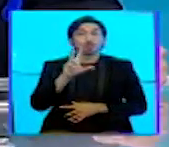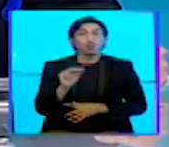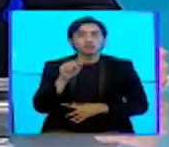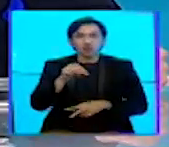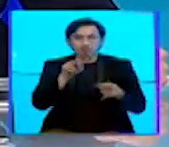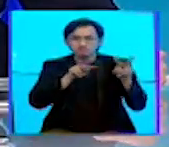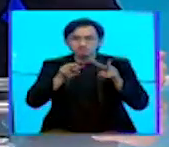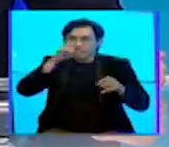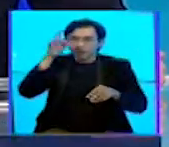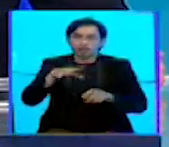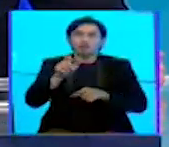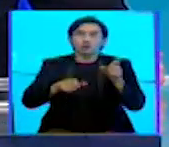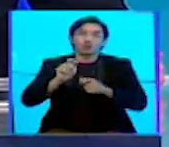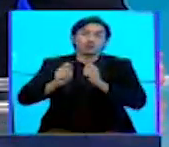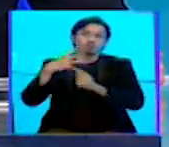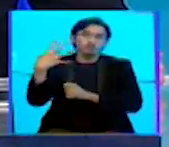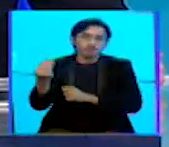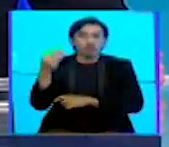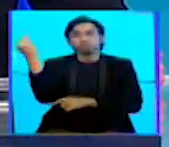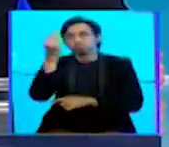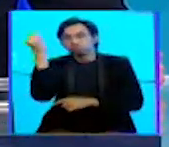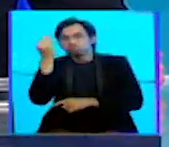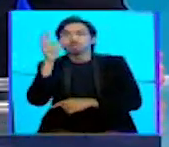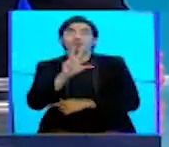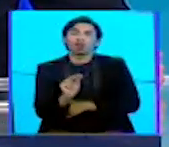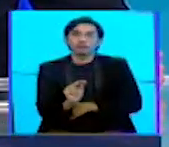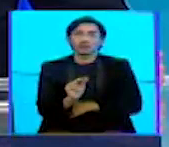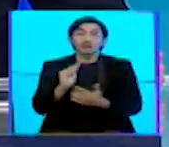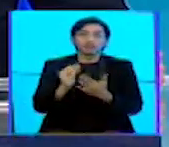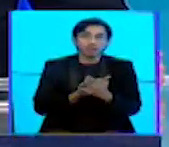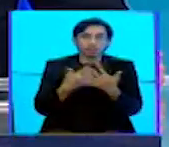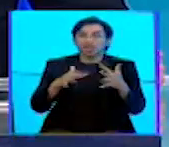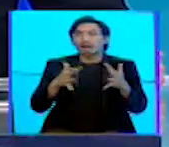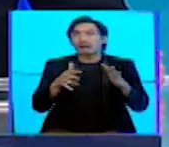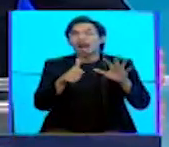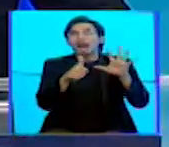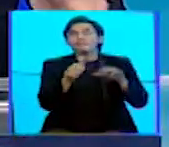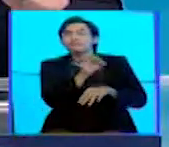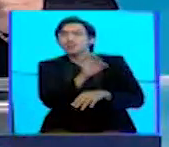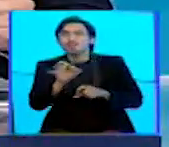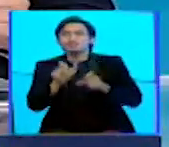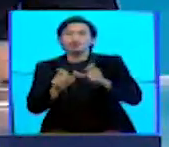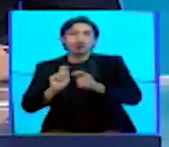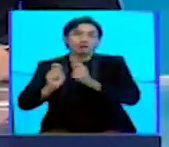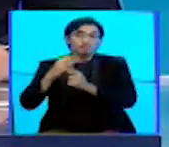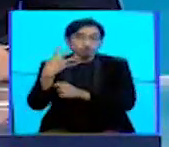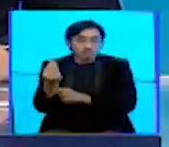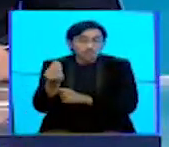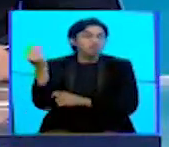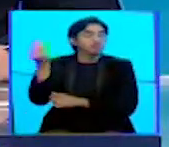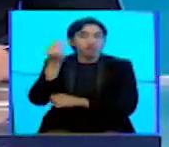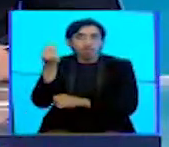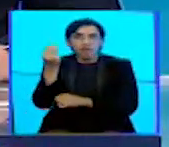Melalui screening ketat, pemudik dan wisatawan di wilayah Jawa Barat dan pemerintah setempat menemukan sekitar 6.000 pemudik